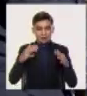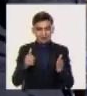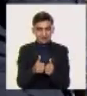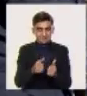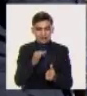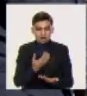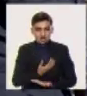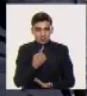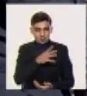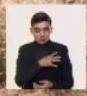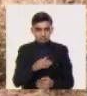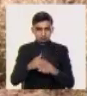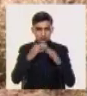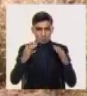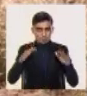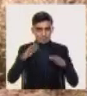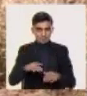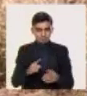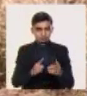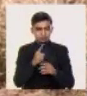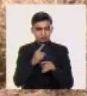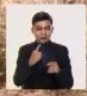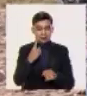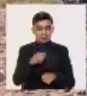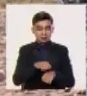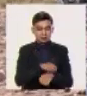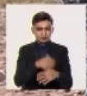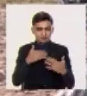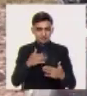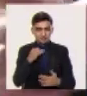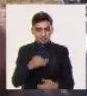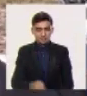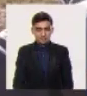жители уверяют, что высота сугробов здесь достигает метра.